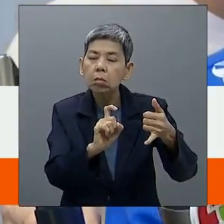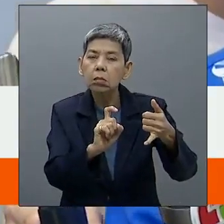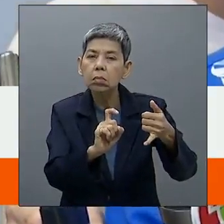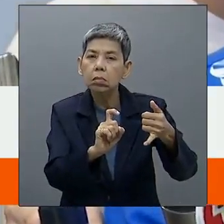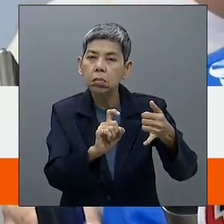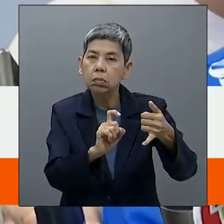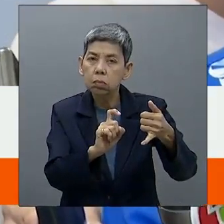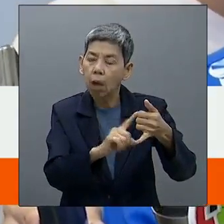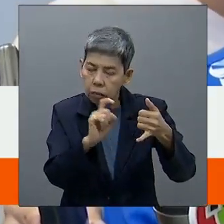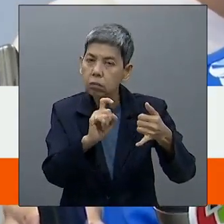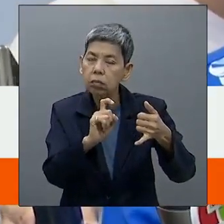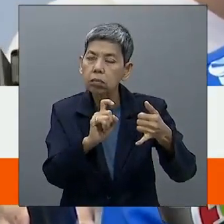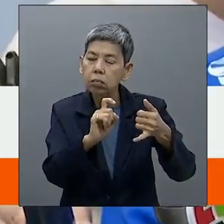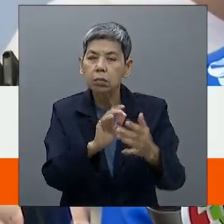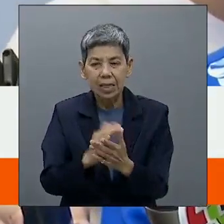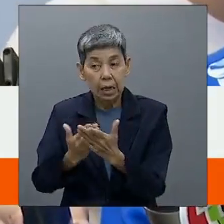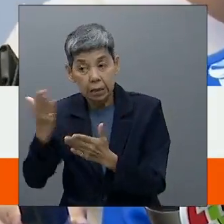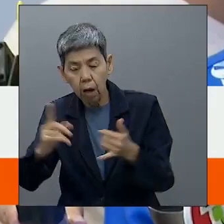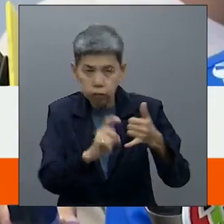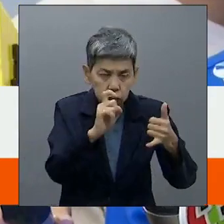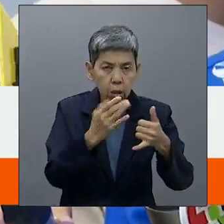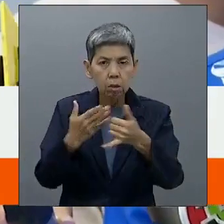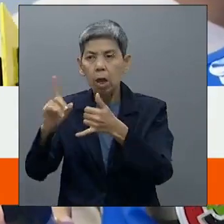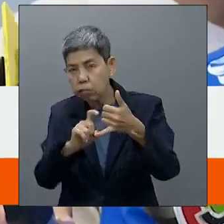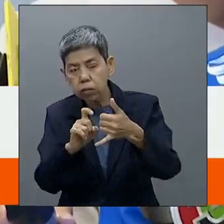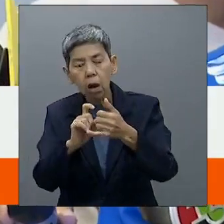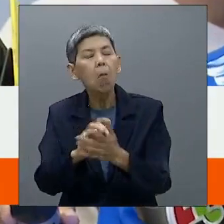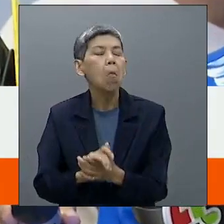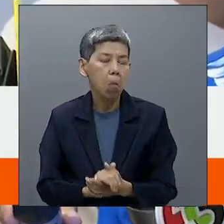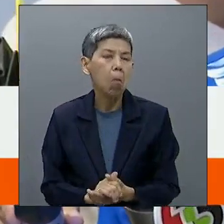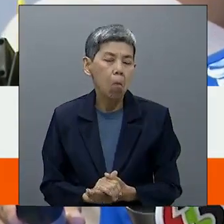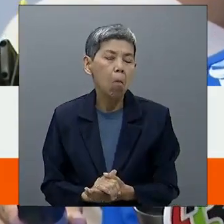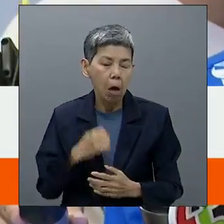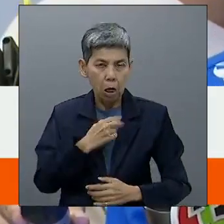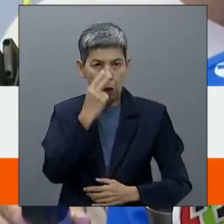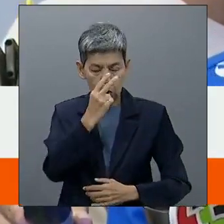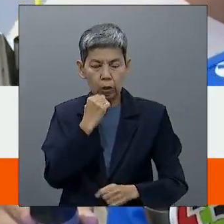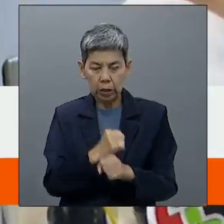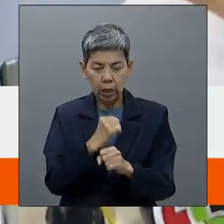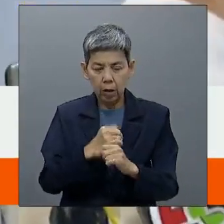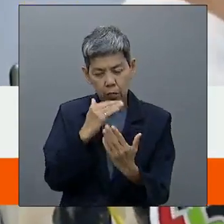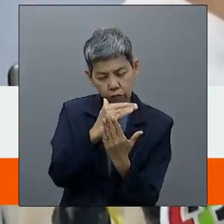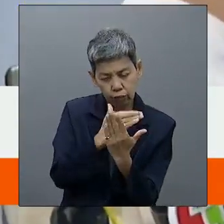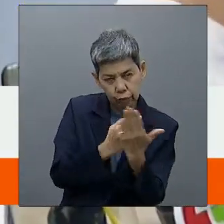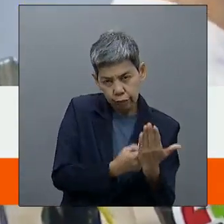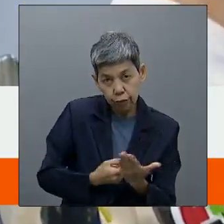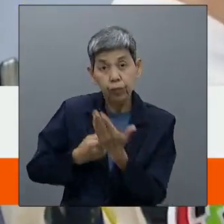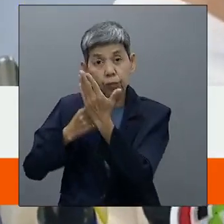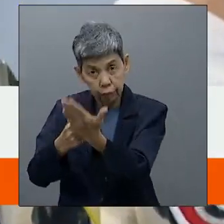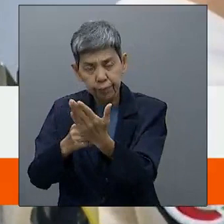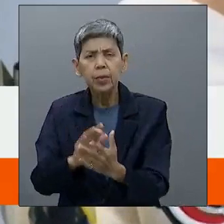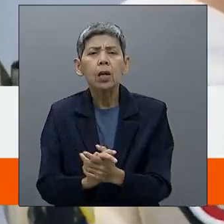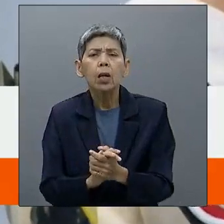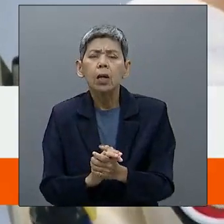ทันทีนะครับแต่แล้วหลายศพนะครับเพราะฉะนั้นส่วนนี้มันก็จะสมทั้งหมดนะครับเครื่องคิดอย่างนี้คือ